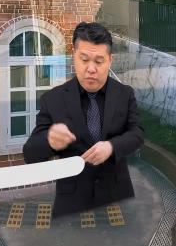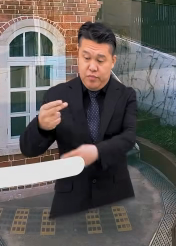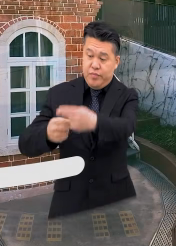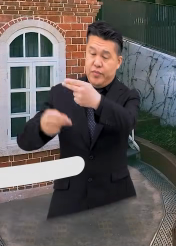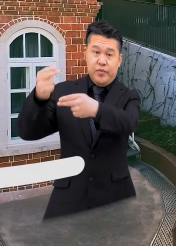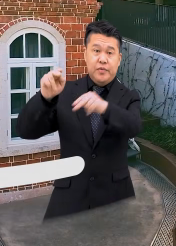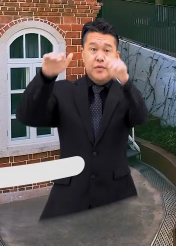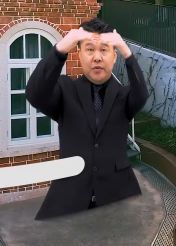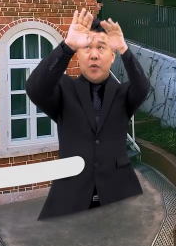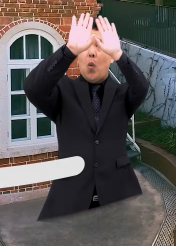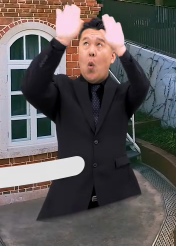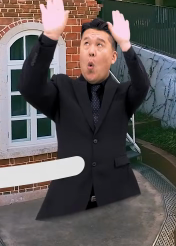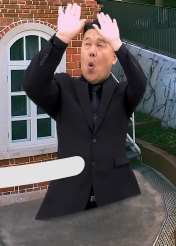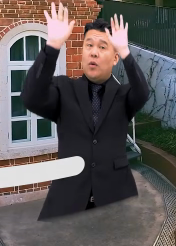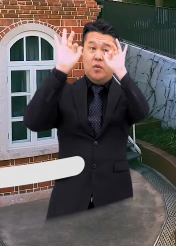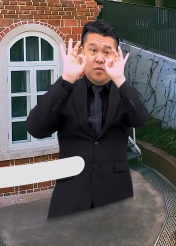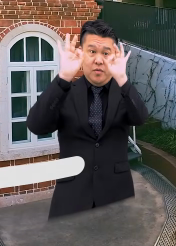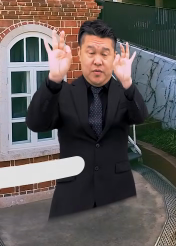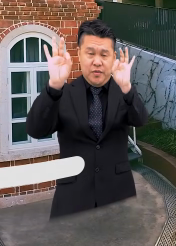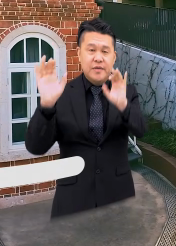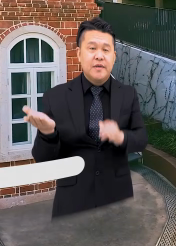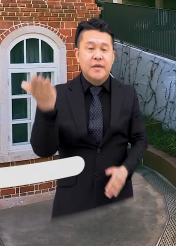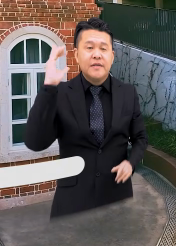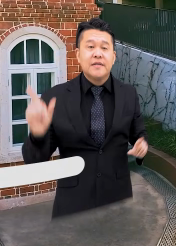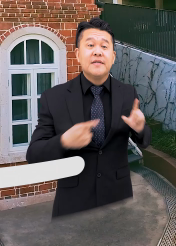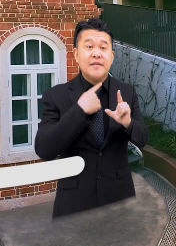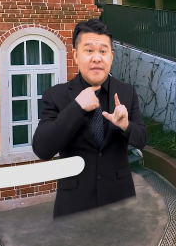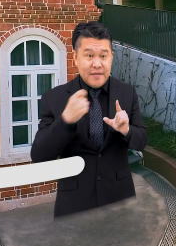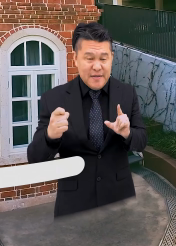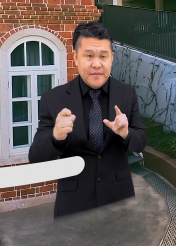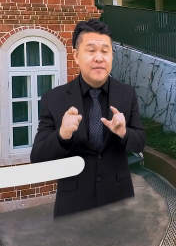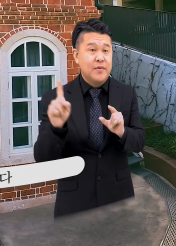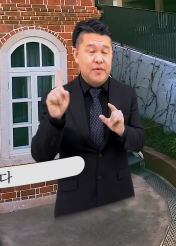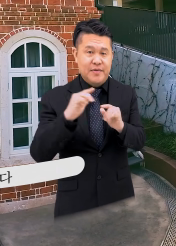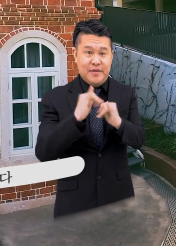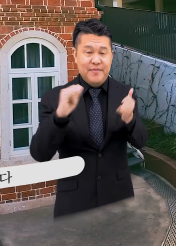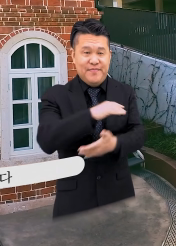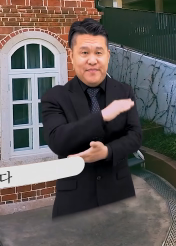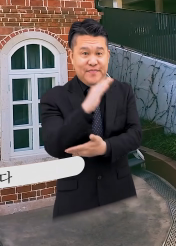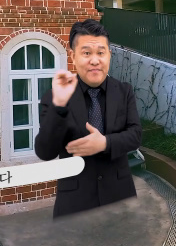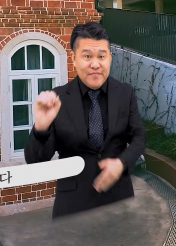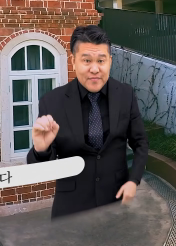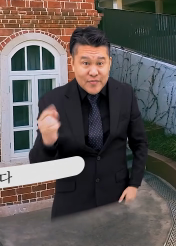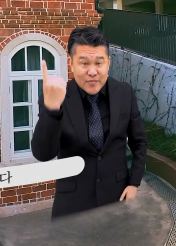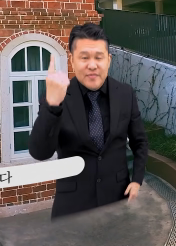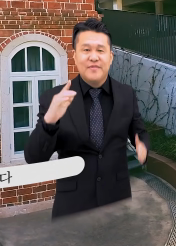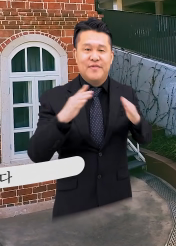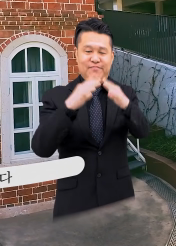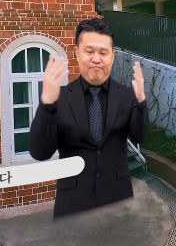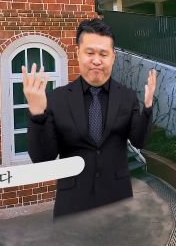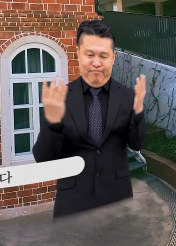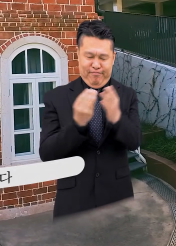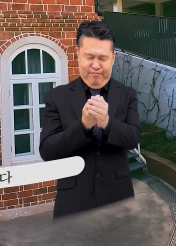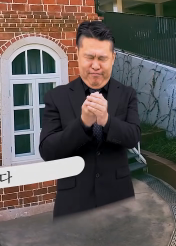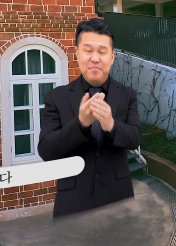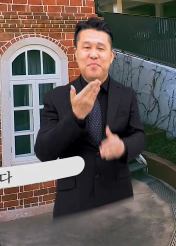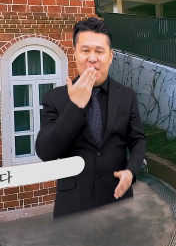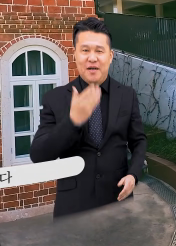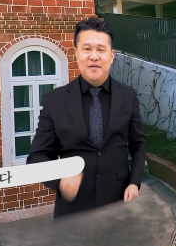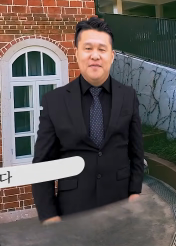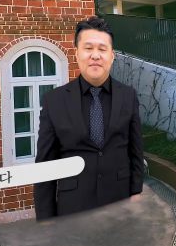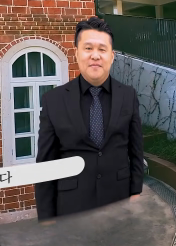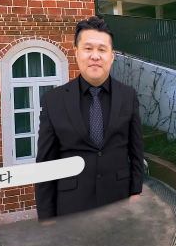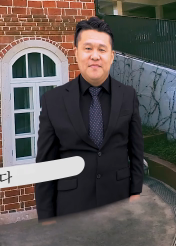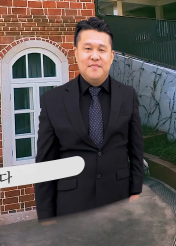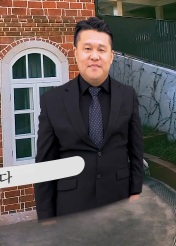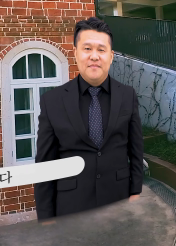마루와 벽과 천장에 스민 지워도 지워지지 않는 사람의 이야기가 집을 완성한다.